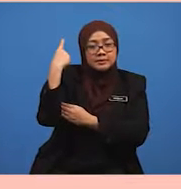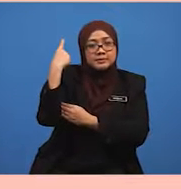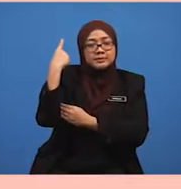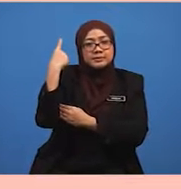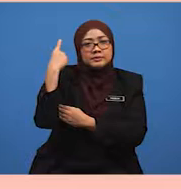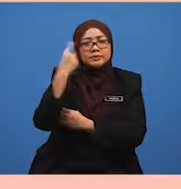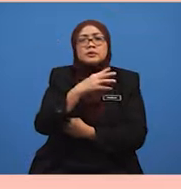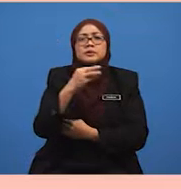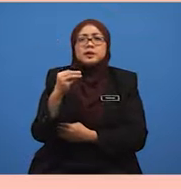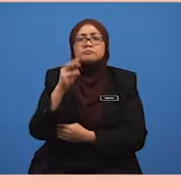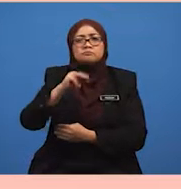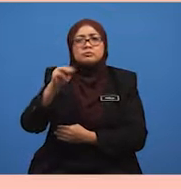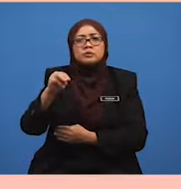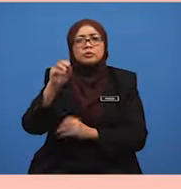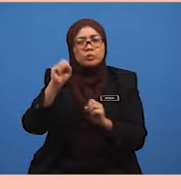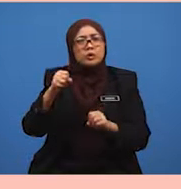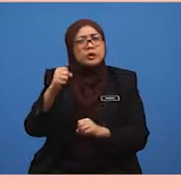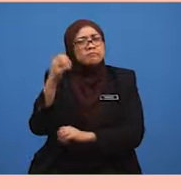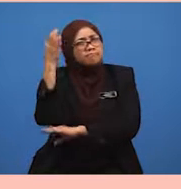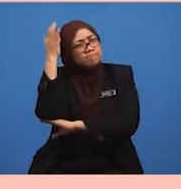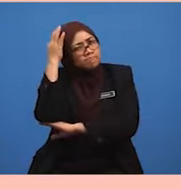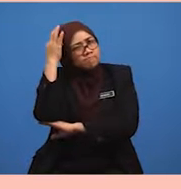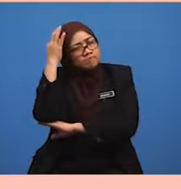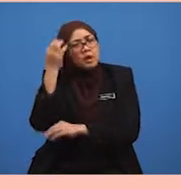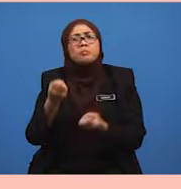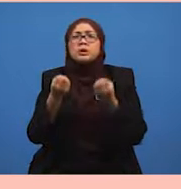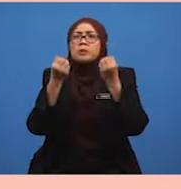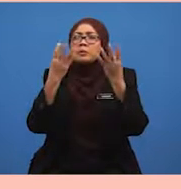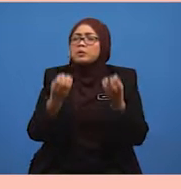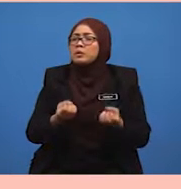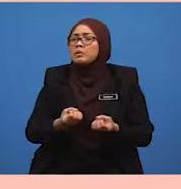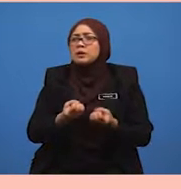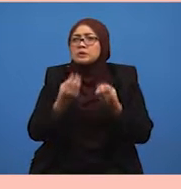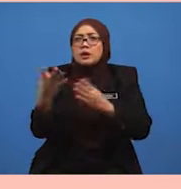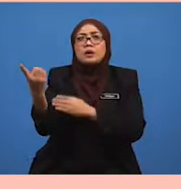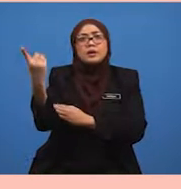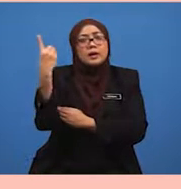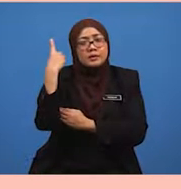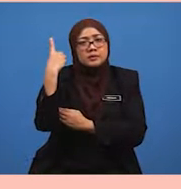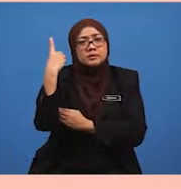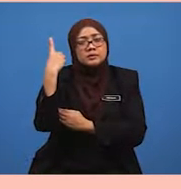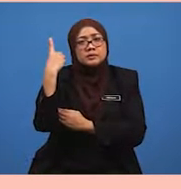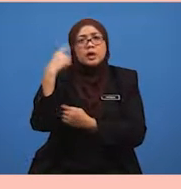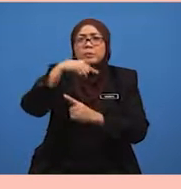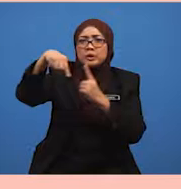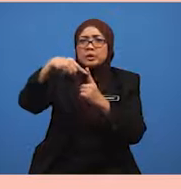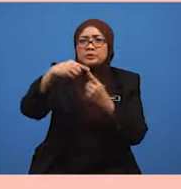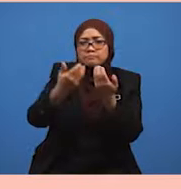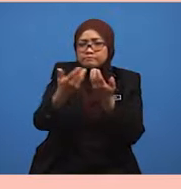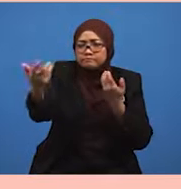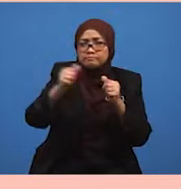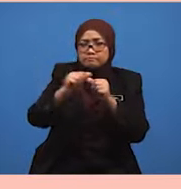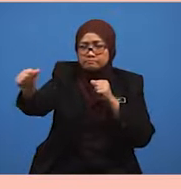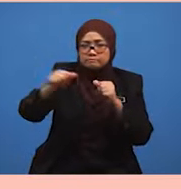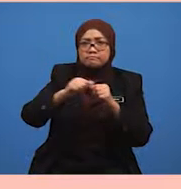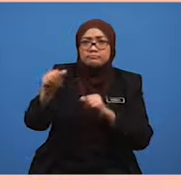semua ramalkan berapa banyak daya yang diperlukan apabila jarak antara fulcrum dan